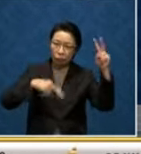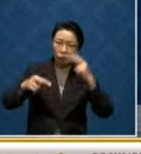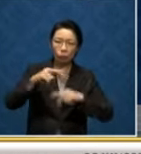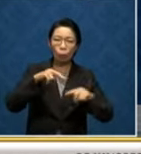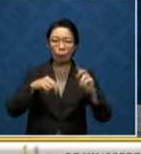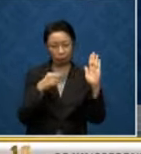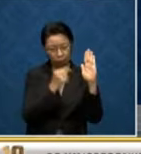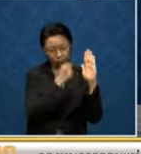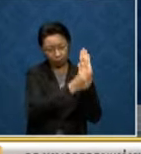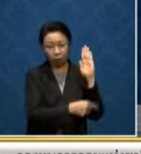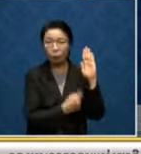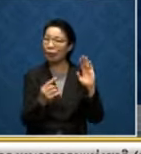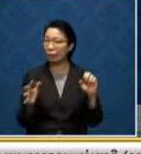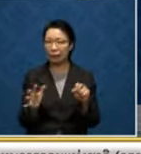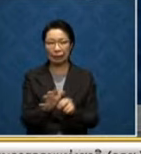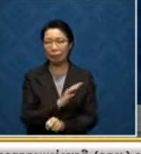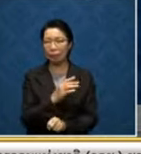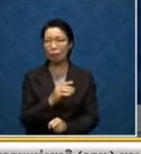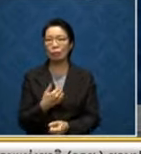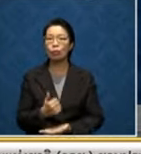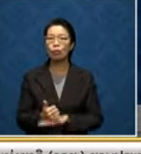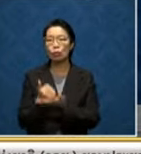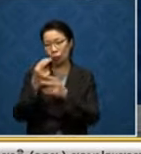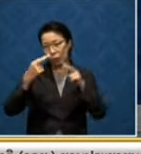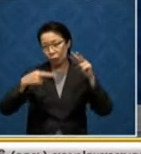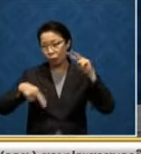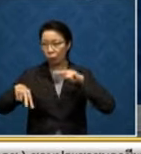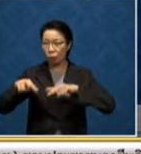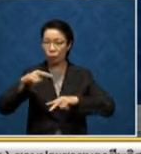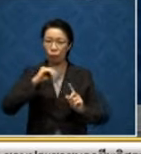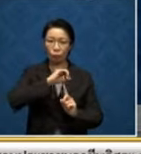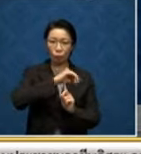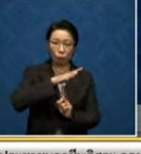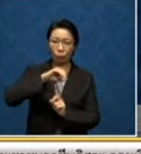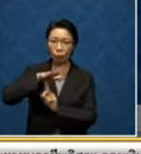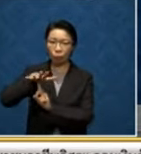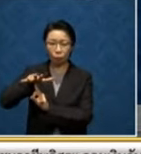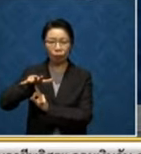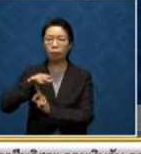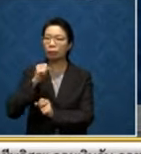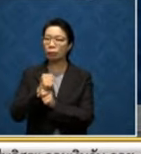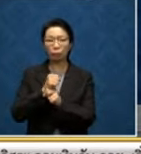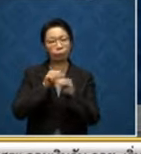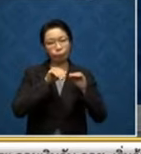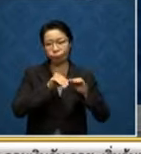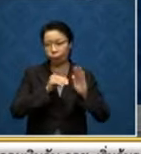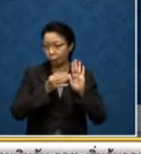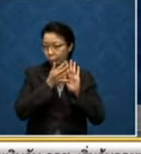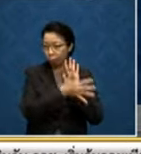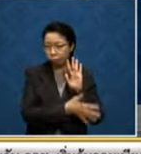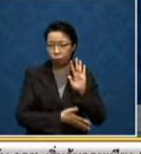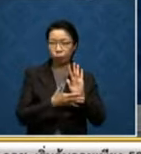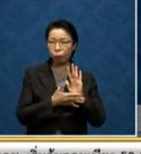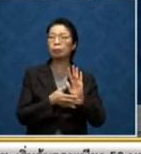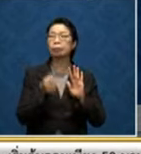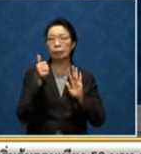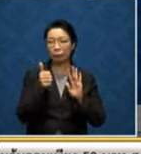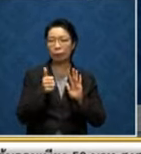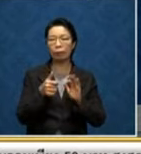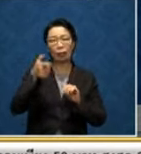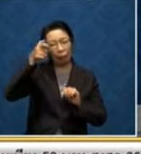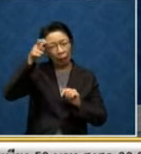พื้นที่นะครับและให้มีการตรวจสอบนะครับว่าการกระจายโครงข่ายโทรคมนาคมนั้นมีความทั่วถึงแม้ในพื้นที่